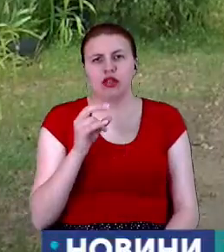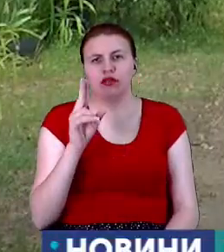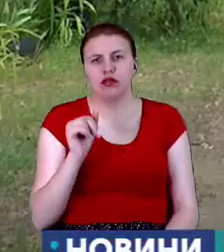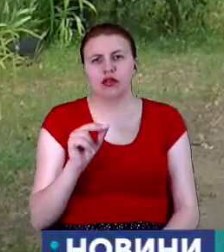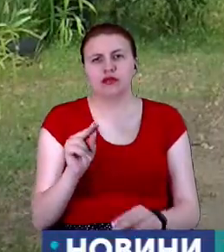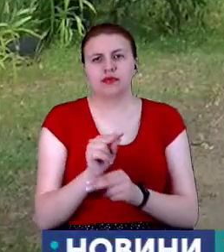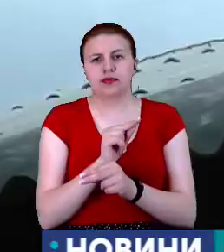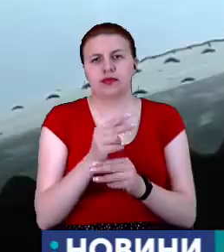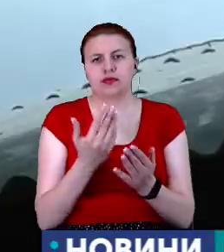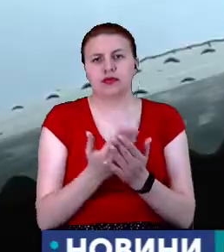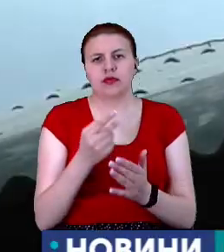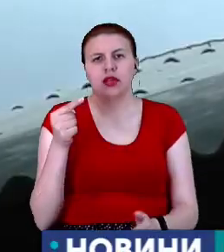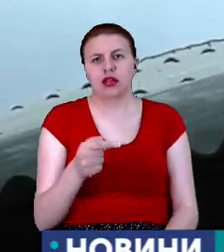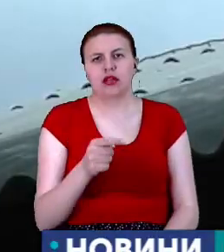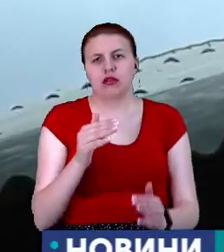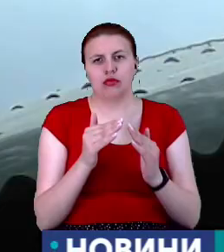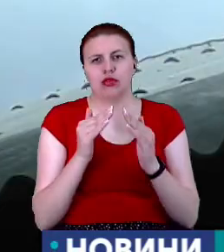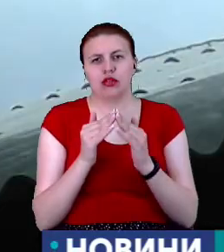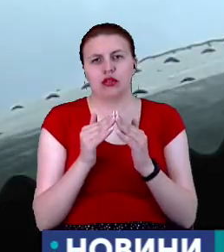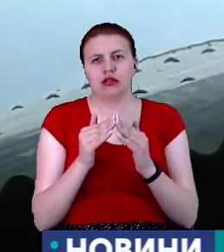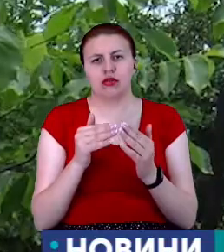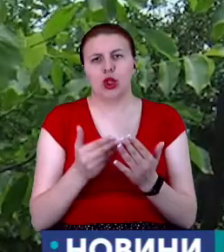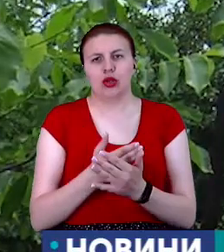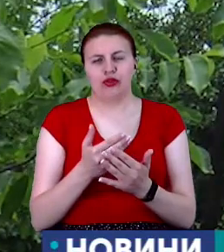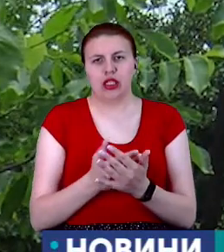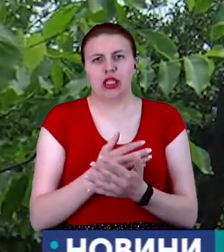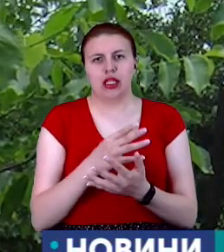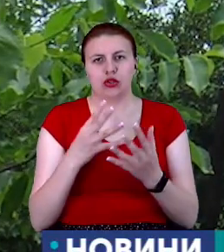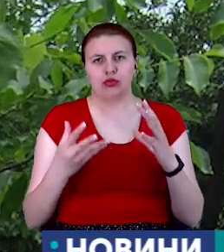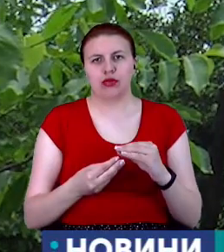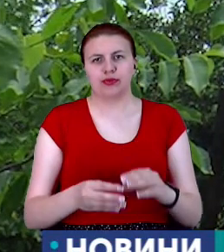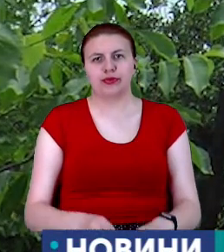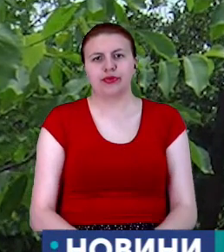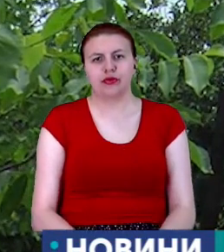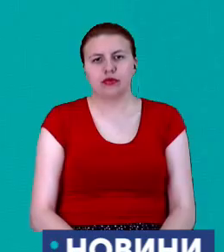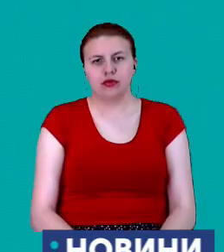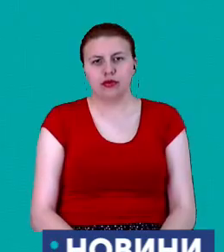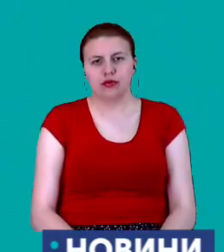близько 1000 будинків. Анастасія Славкова, Андрій Резніков. Новини на Суспільному.